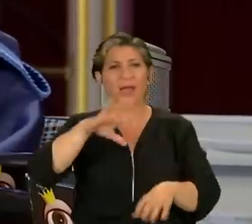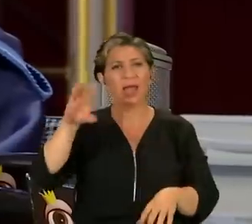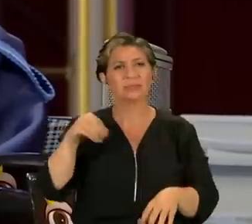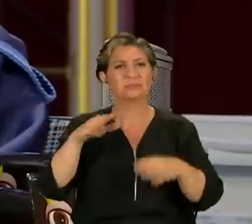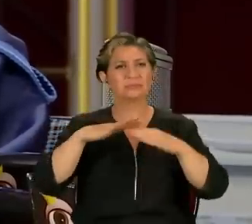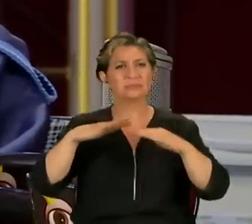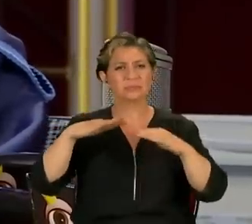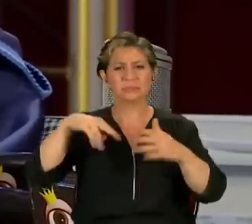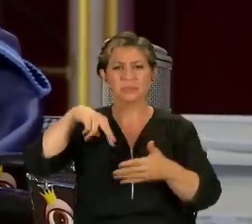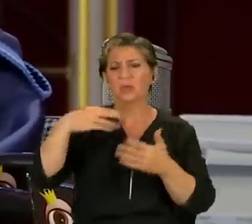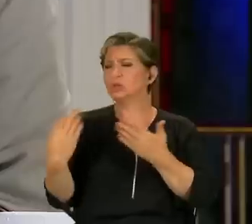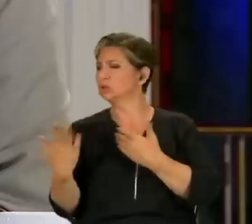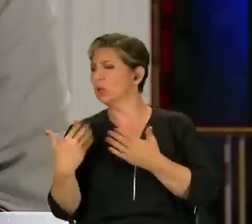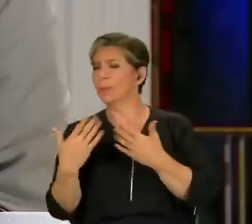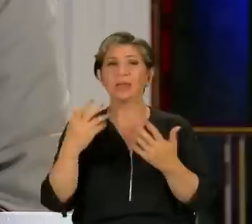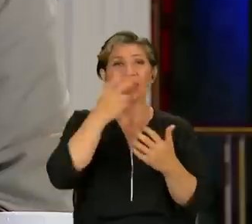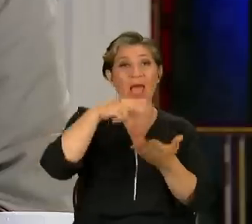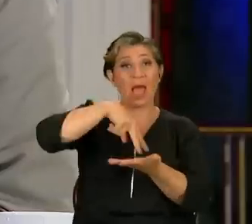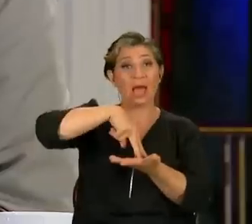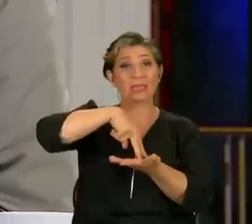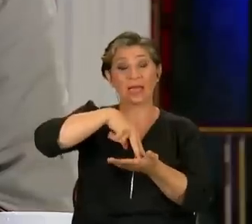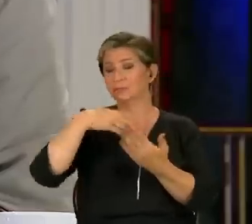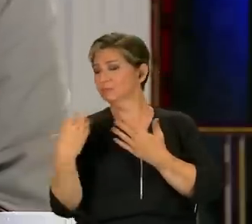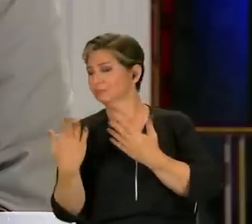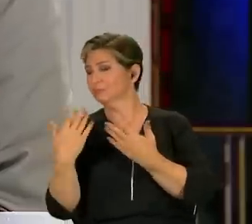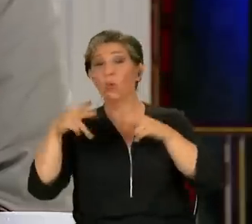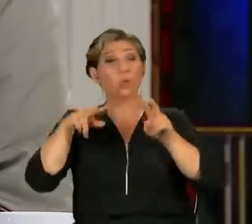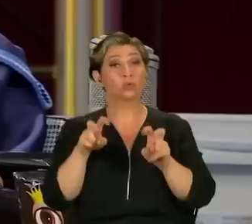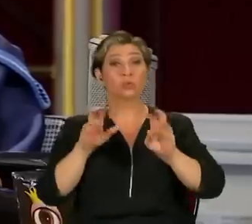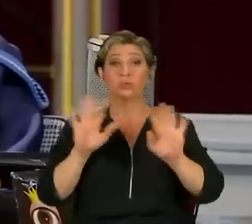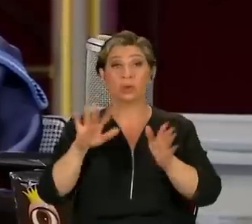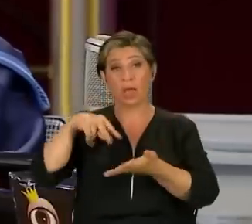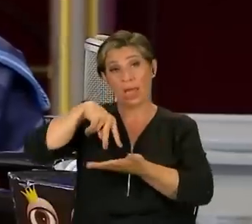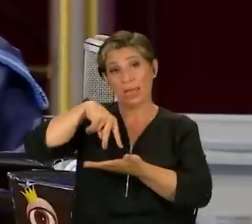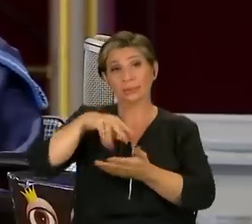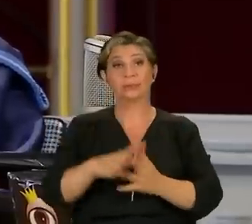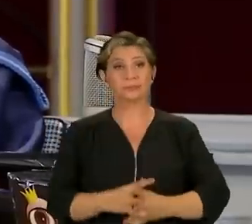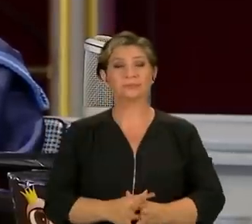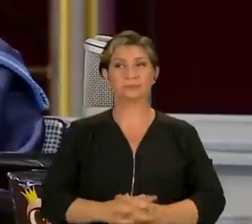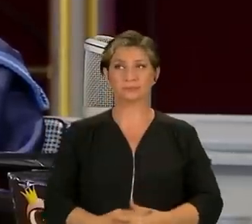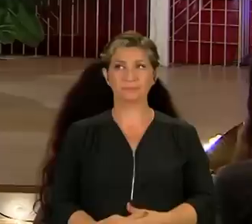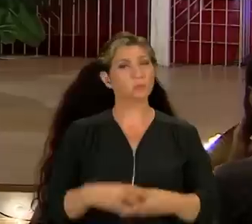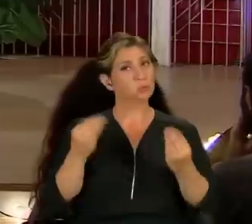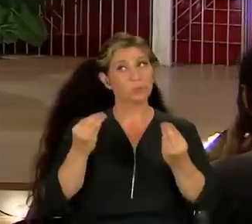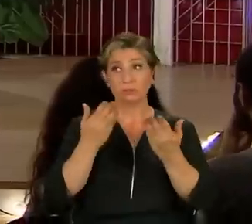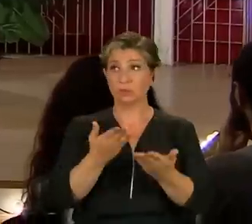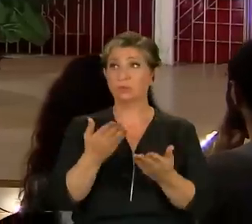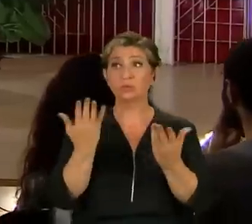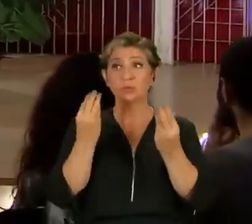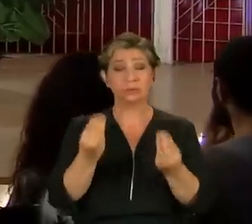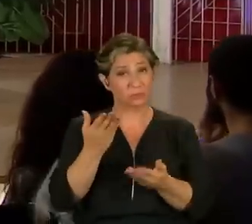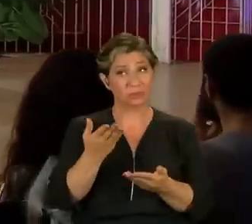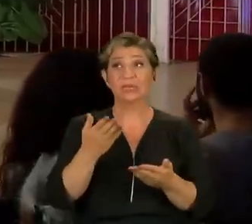herkes sohbet edebiliyordu ayakta. Ayakta. Hiç oturan yoktu. Oturan yoktu, evet. Evet. Güzelmiş, çok